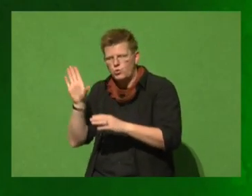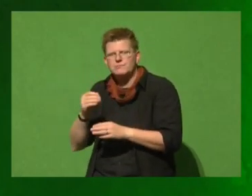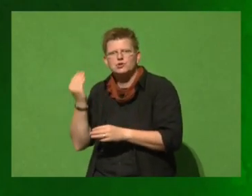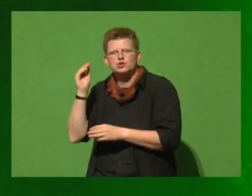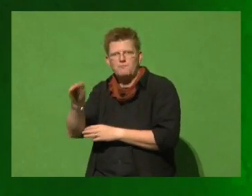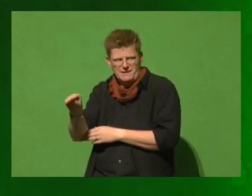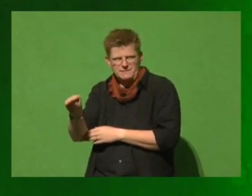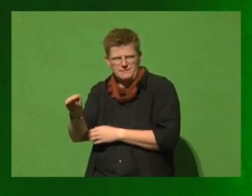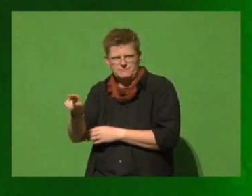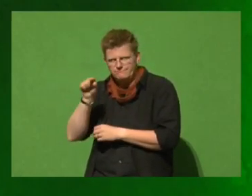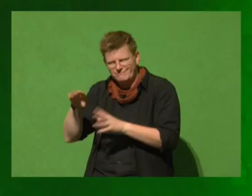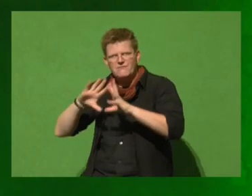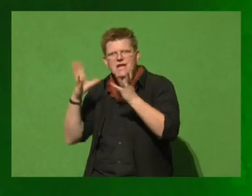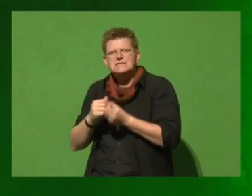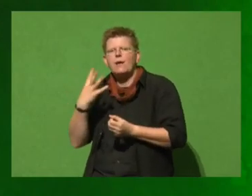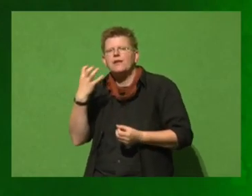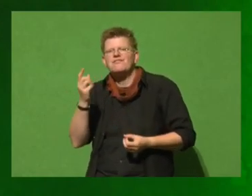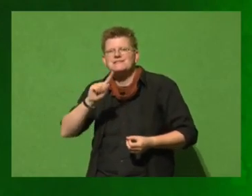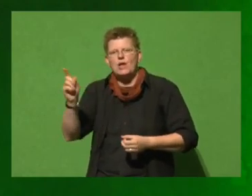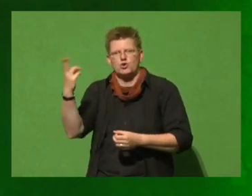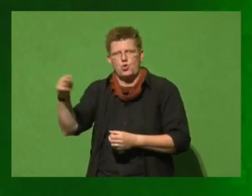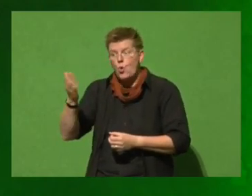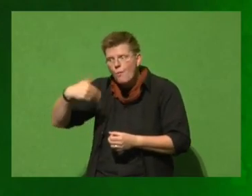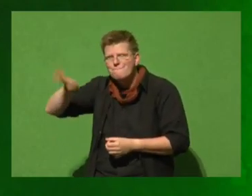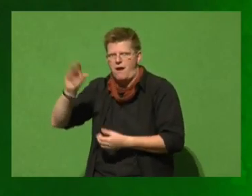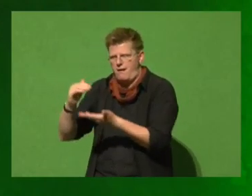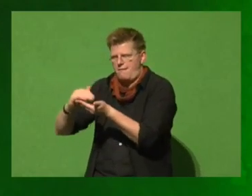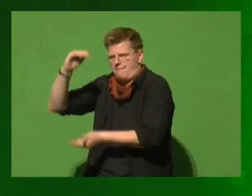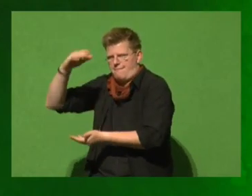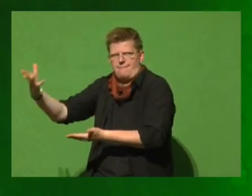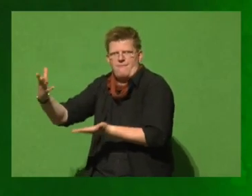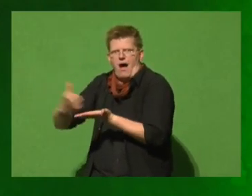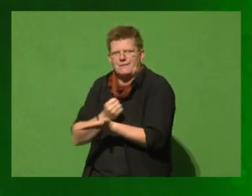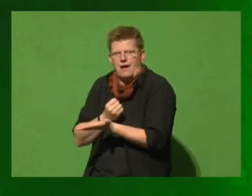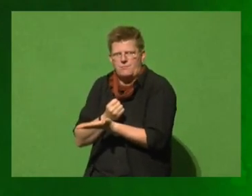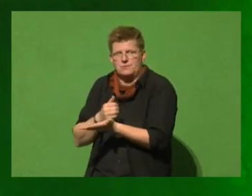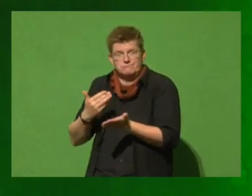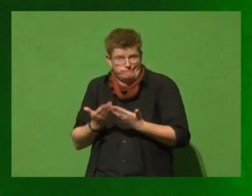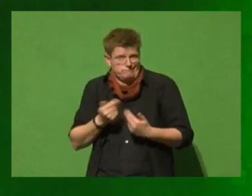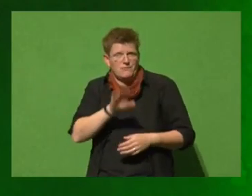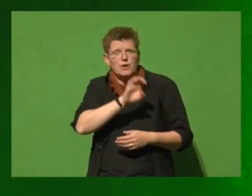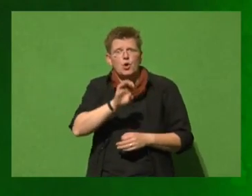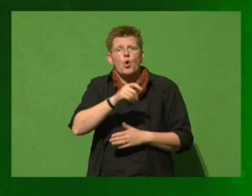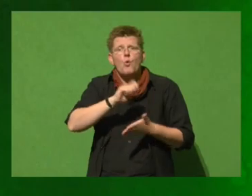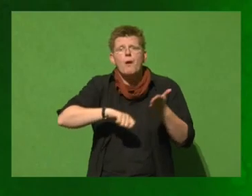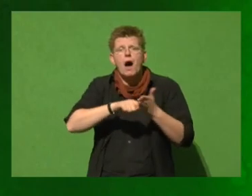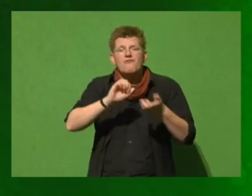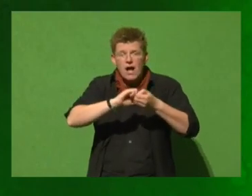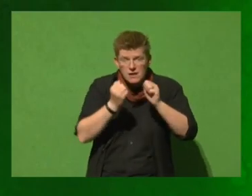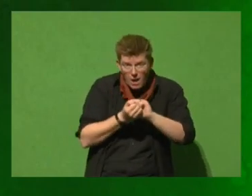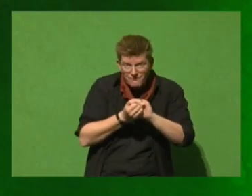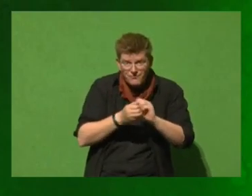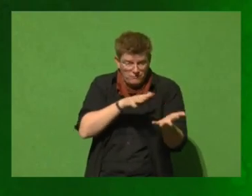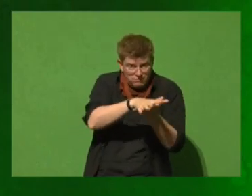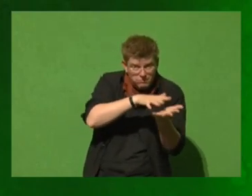Sven Giegold, wo wir 40.000 Euro mehr einnehmen können. Und wenn wir sehen, dass wir für den Europawahlkampf als Landesverband 75.000